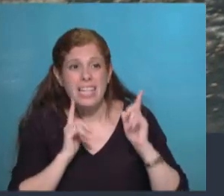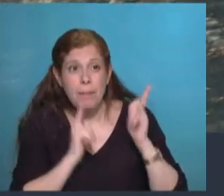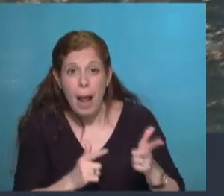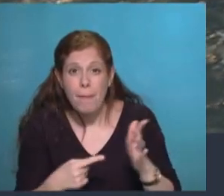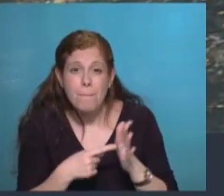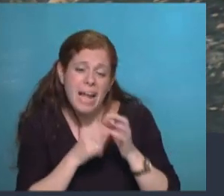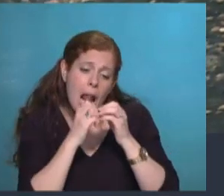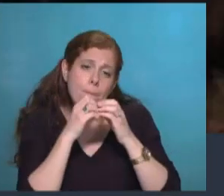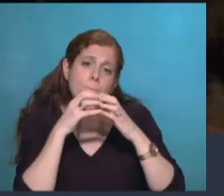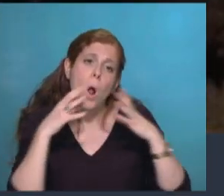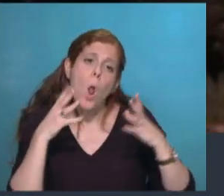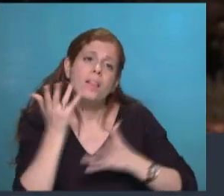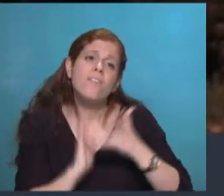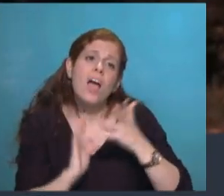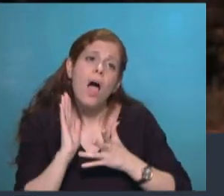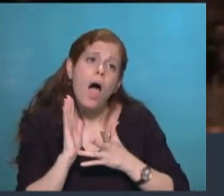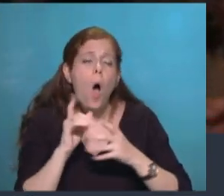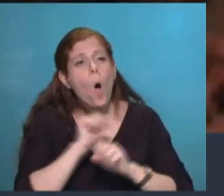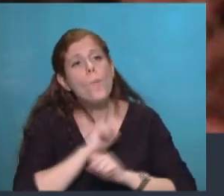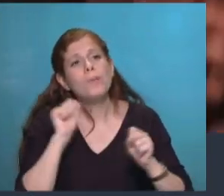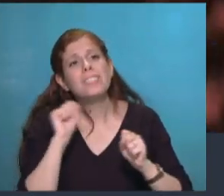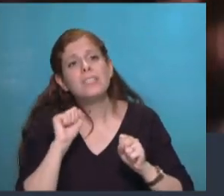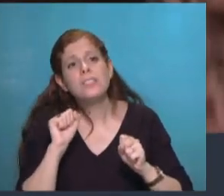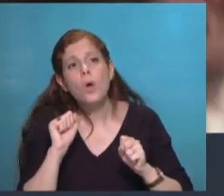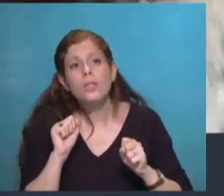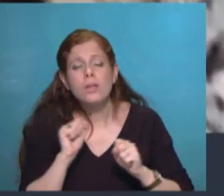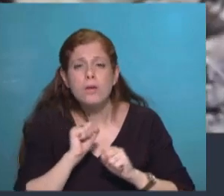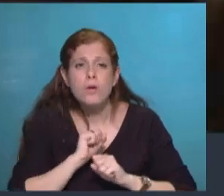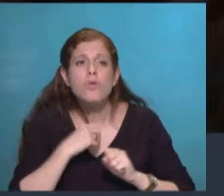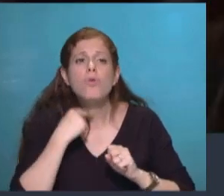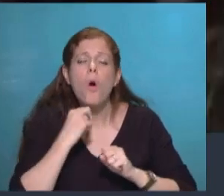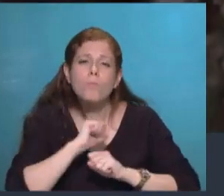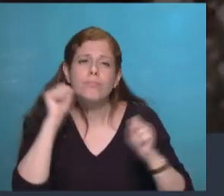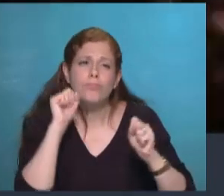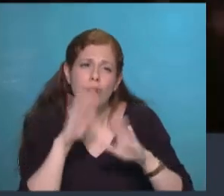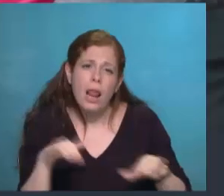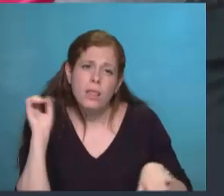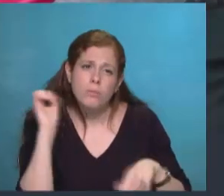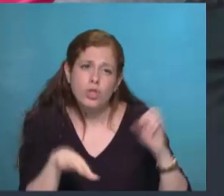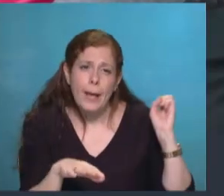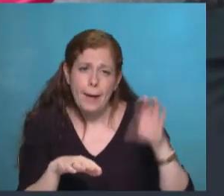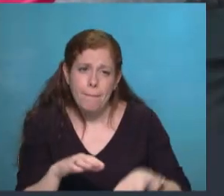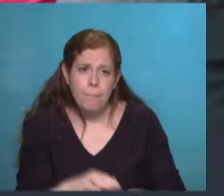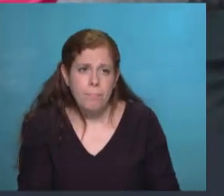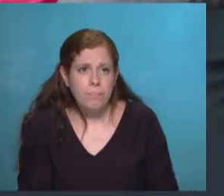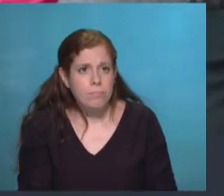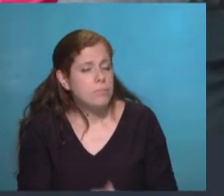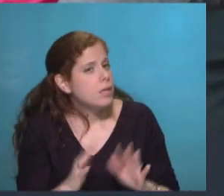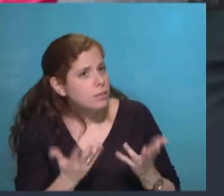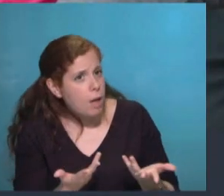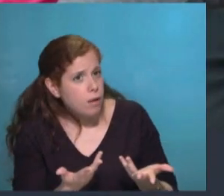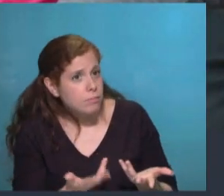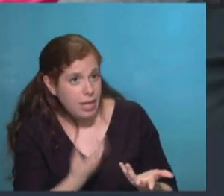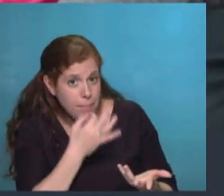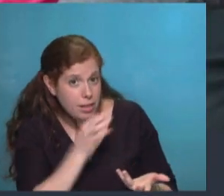בגלל בלון תבערה, או פצצות קול שמשליחים ילדים. אז מה